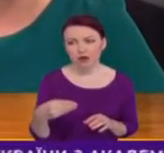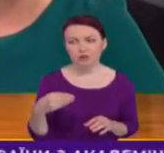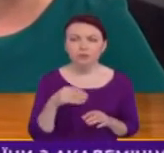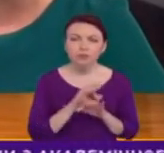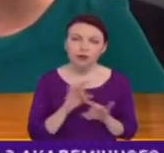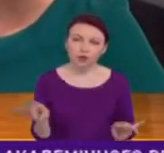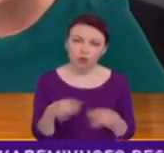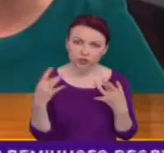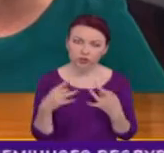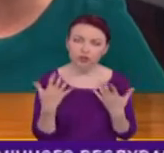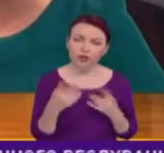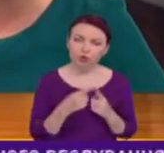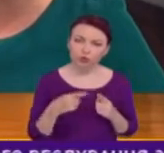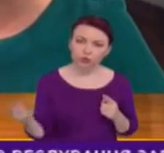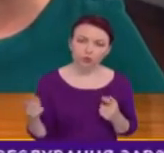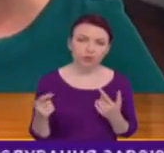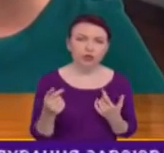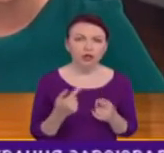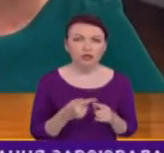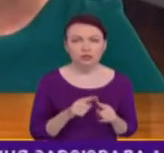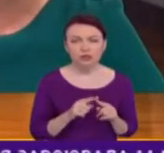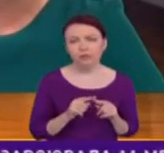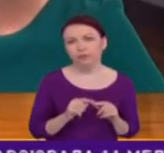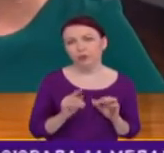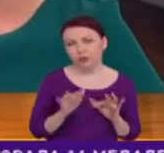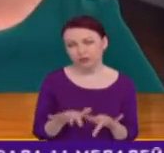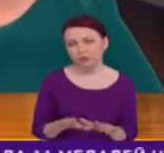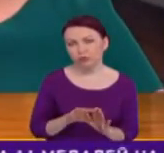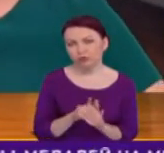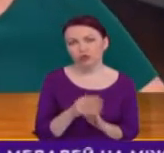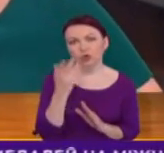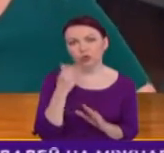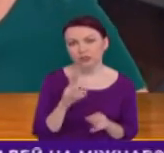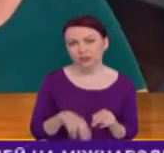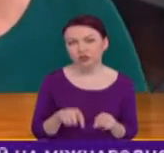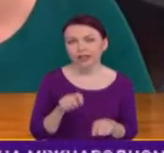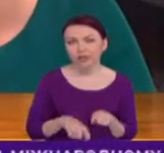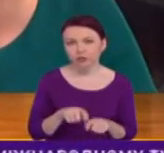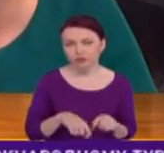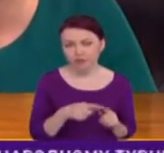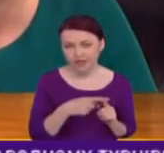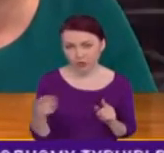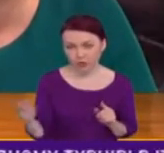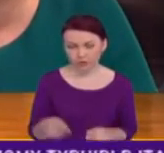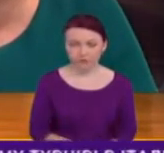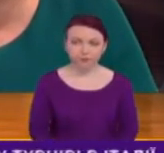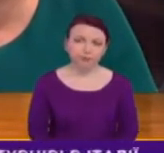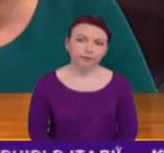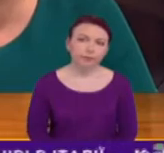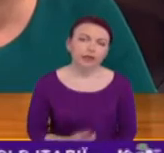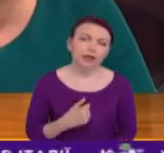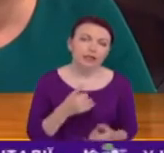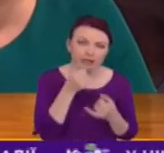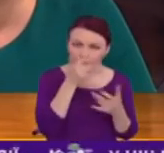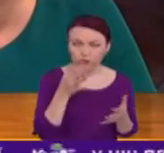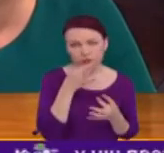якому етапі нині дійсно процес впровадження і коли завершиться тестовий період? Ну, я не можу сказати,